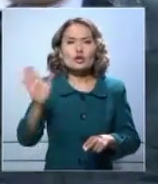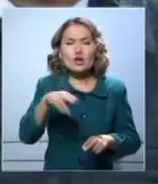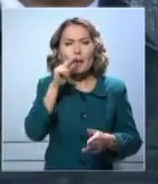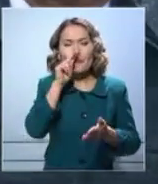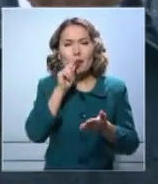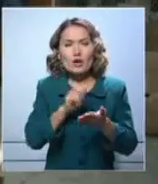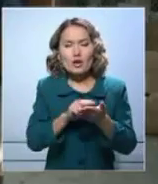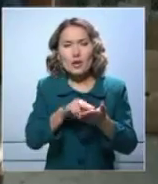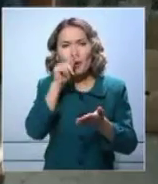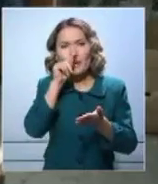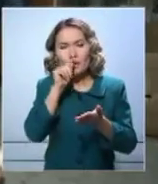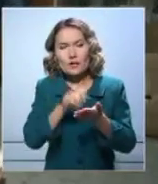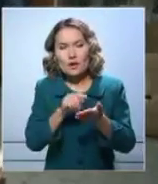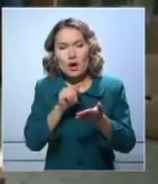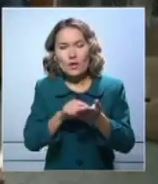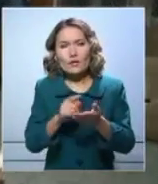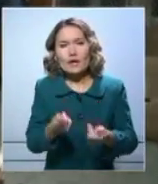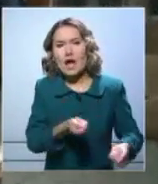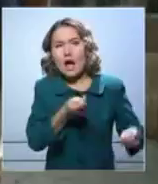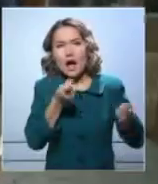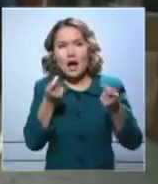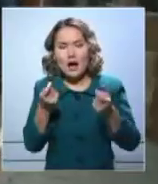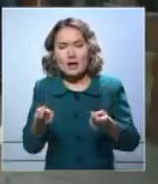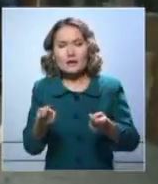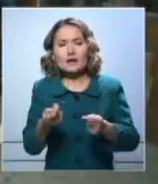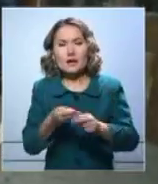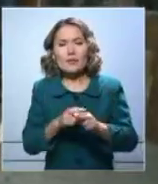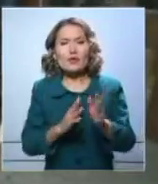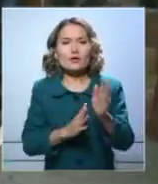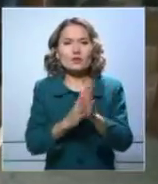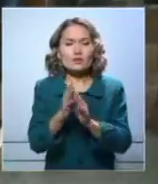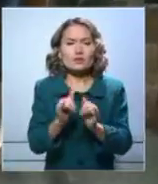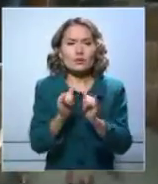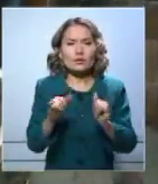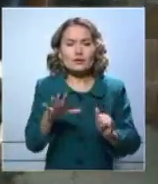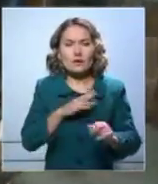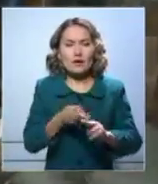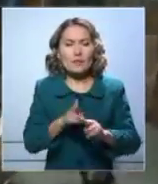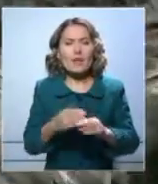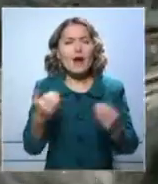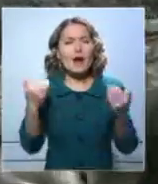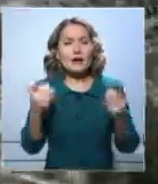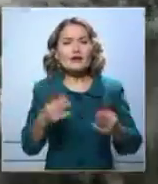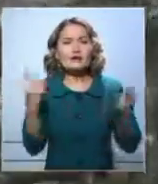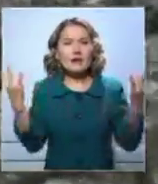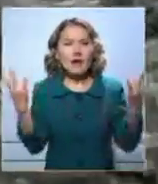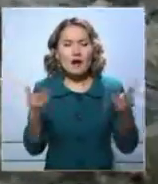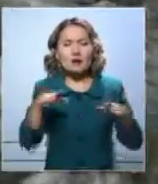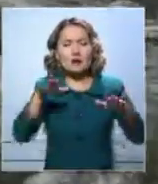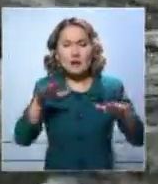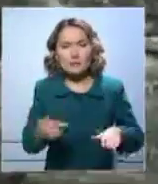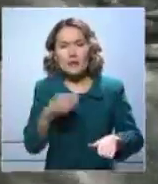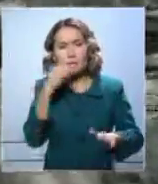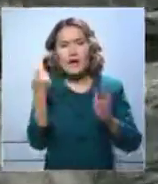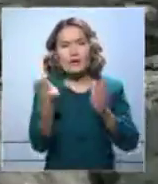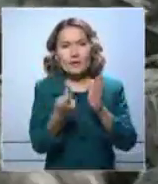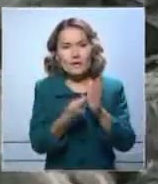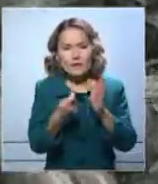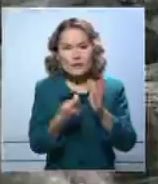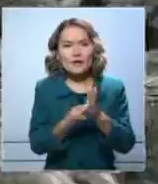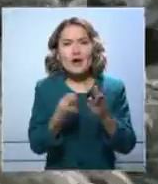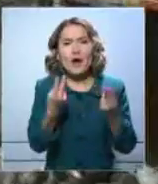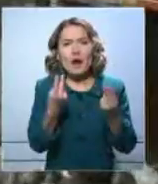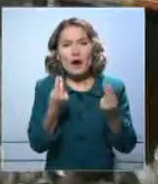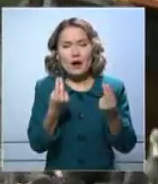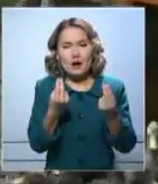және тауық балапанын бағып қағып отыр. Жобада үй құстарының күтіміне қажетті қора салу және жем азығын алуға қаражат бөлек